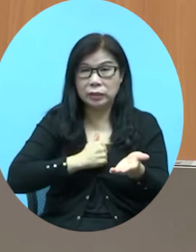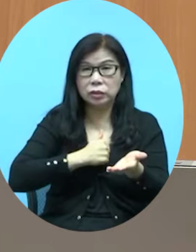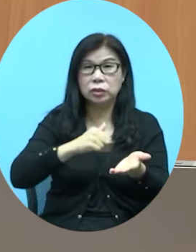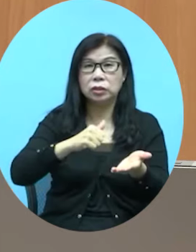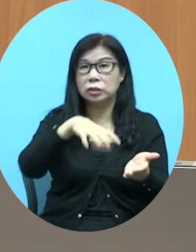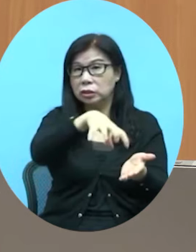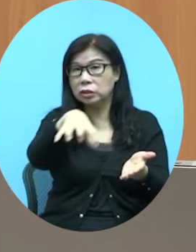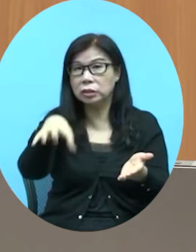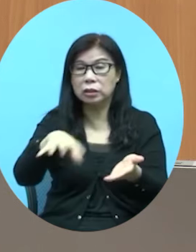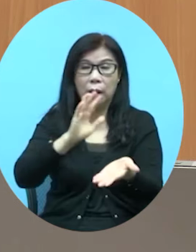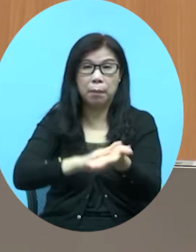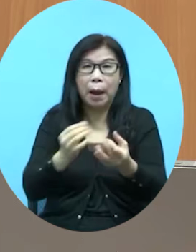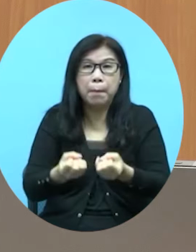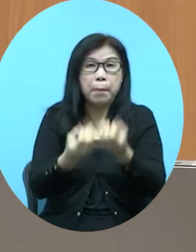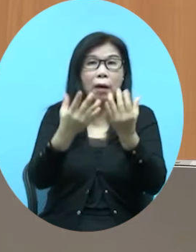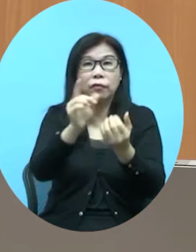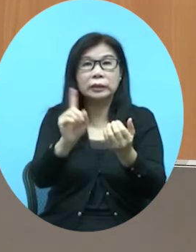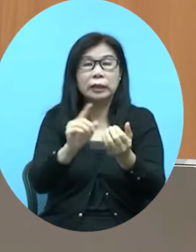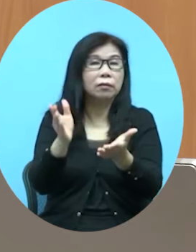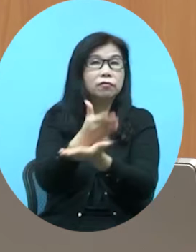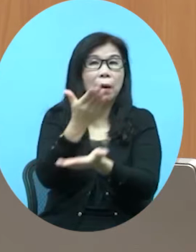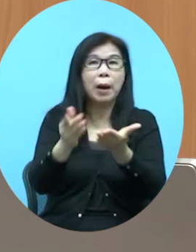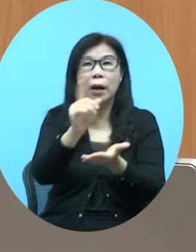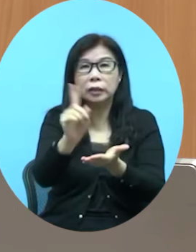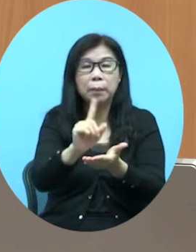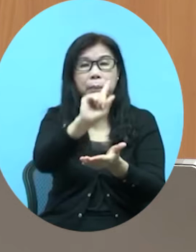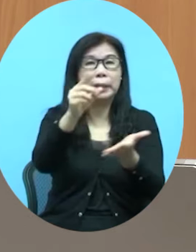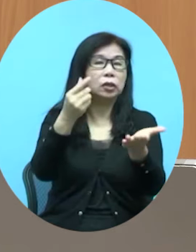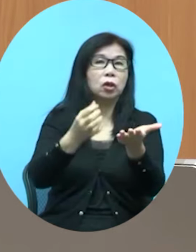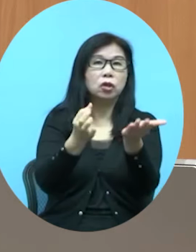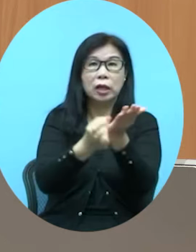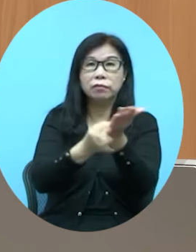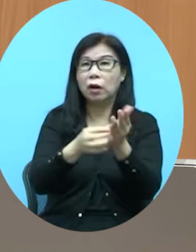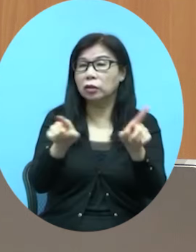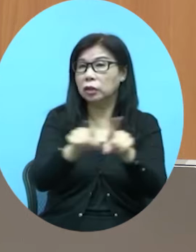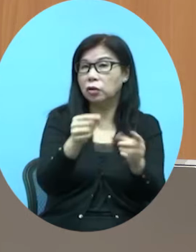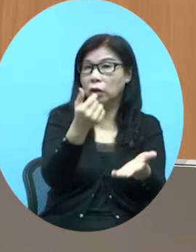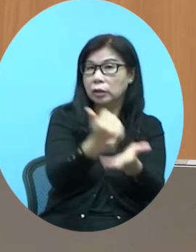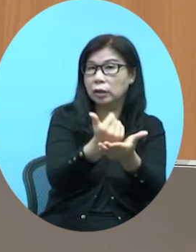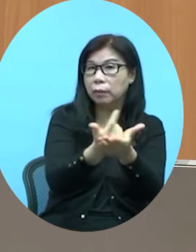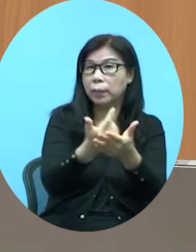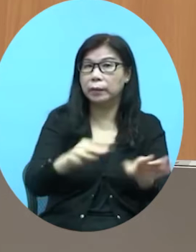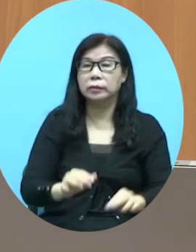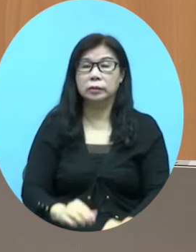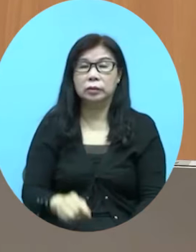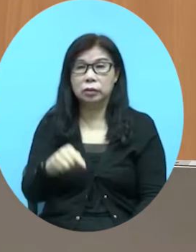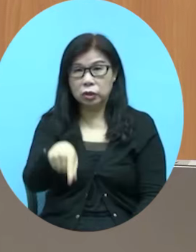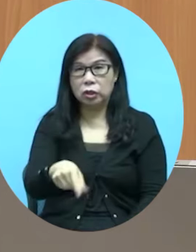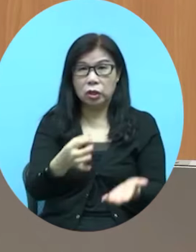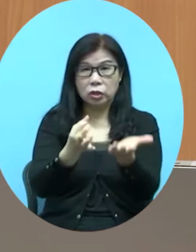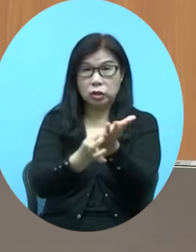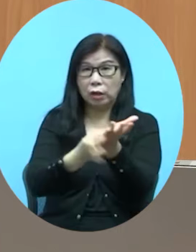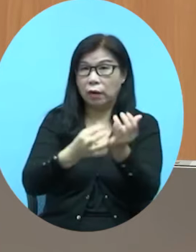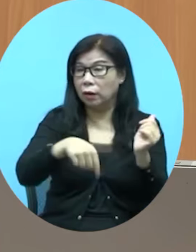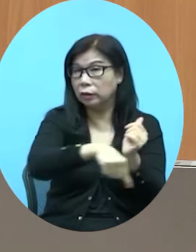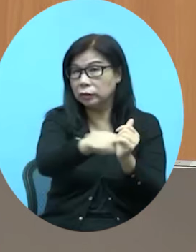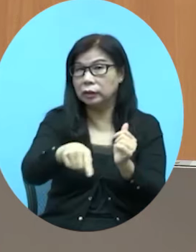的爆发情况是有没有什么分别或者是哪些更严重的什么事还有他们是不是都需要